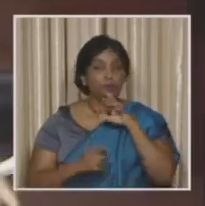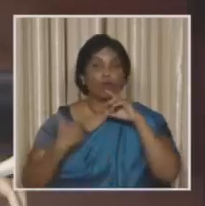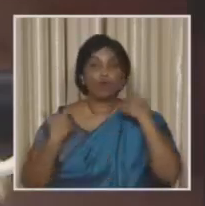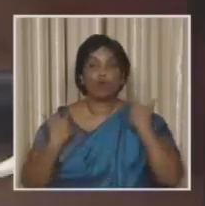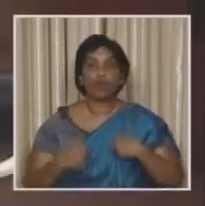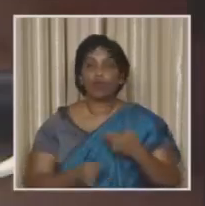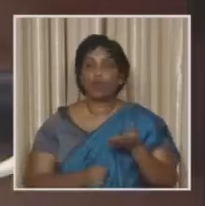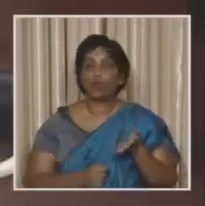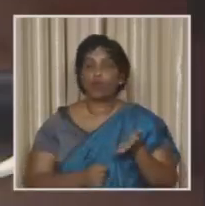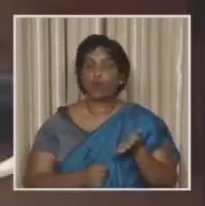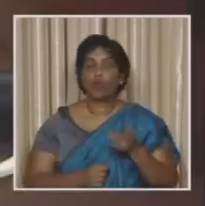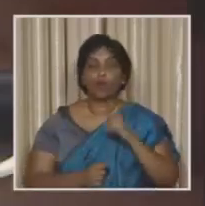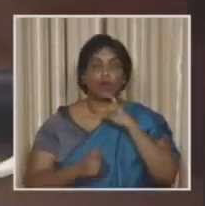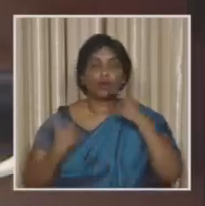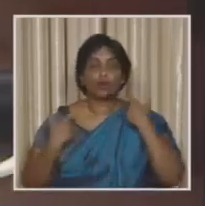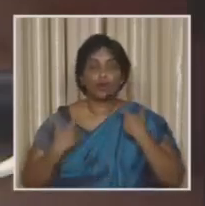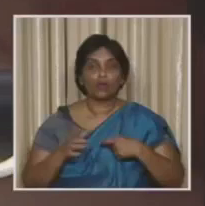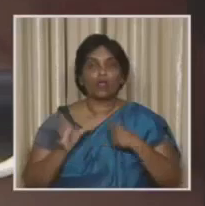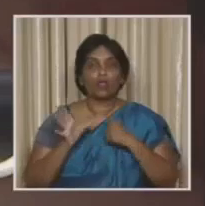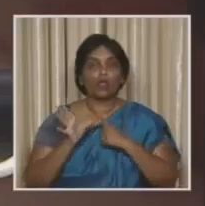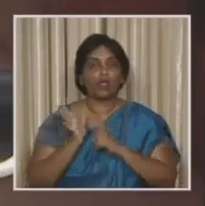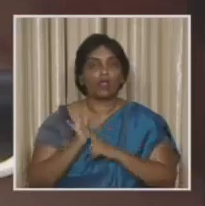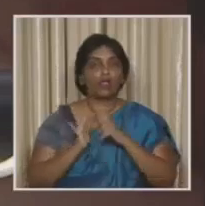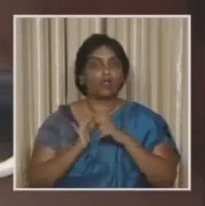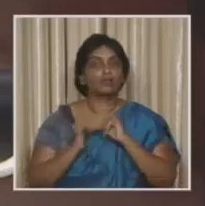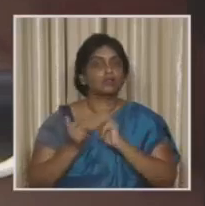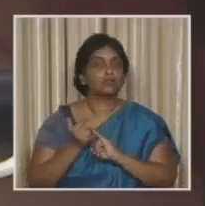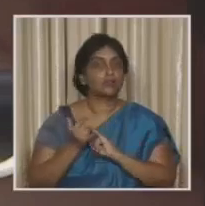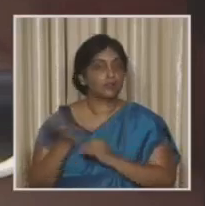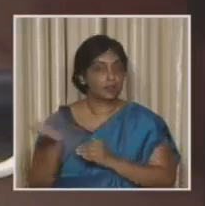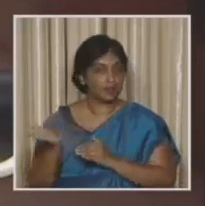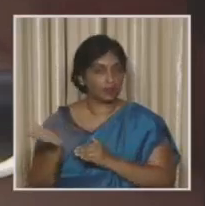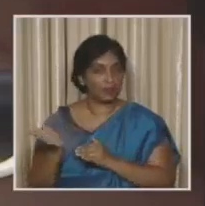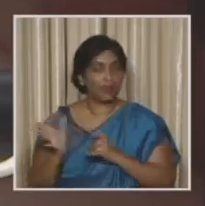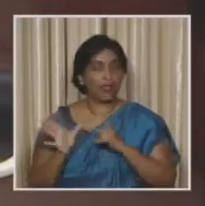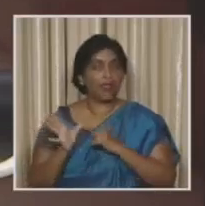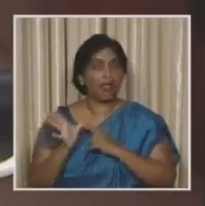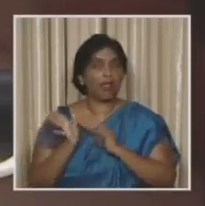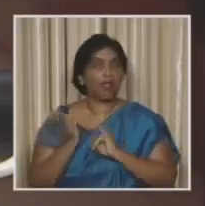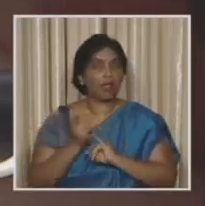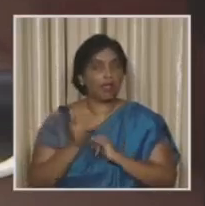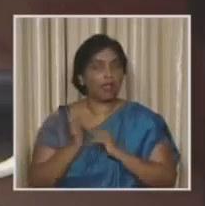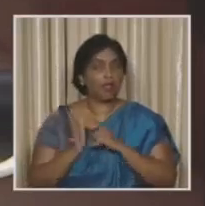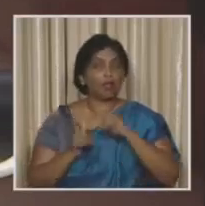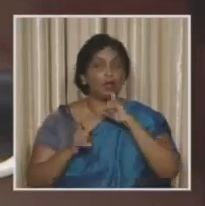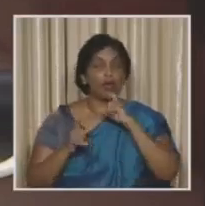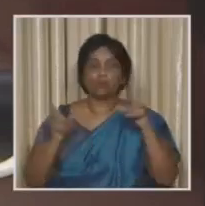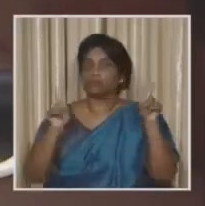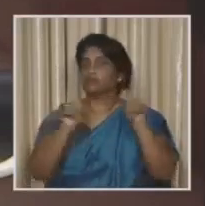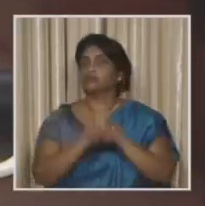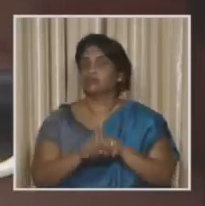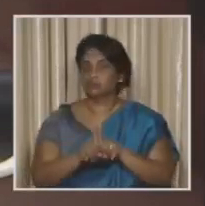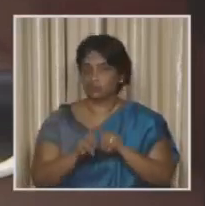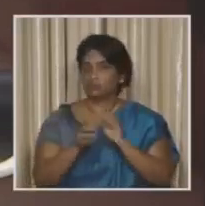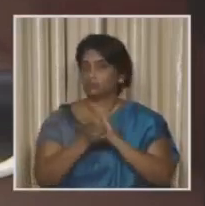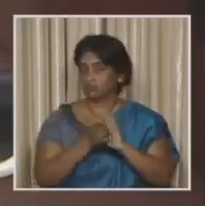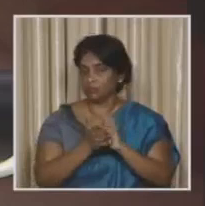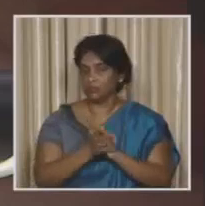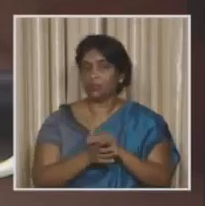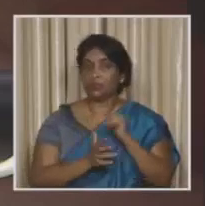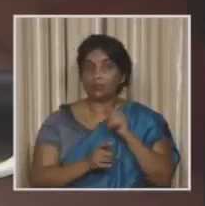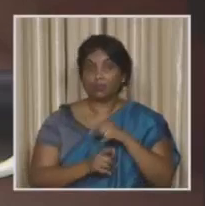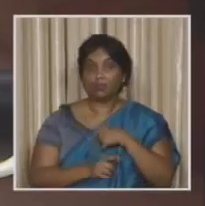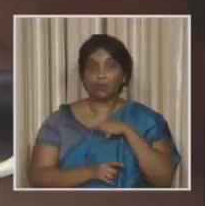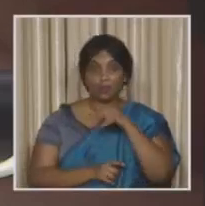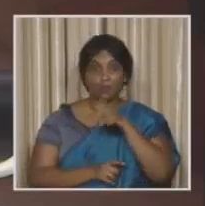kaudu main nadu nitiknya Ali Sabri tora Ali Sabri Ibrahim ke nitiknya ketika katitu kala tibino ekeng api